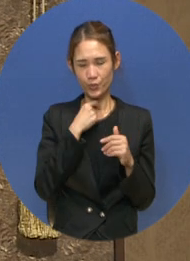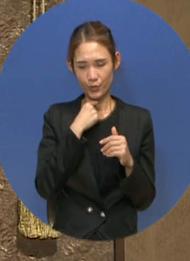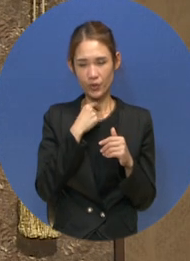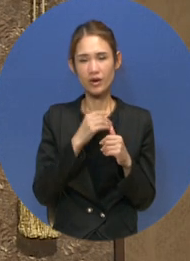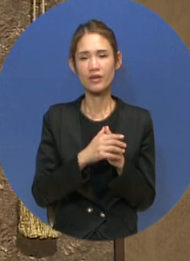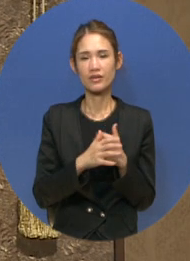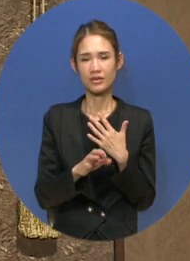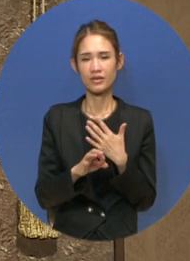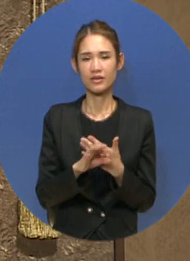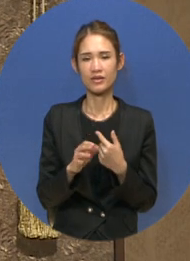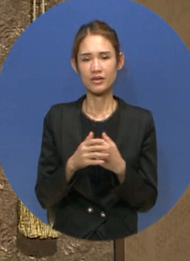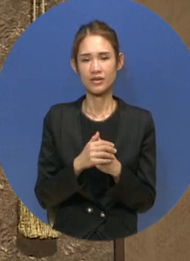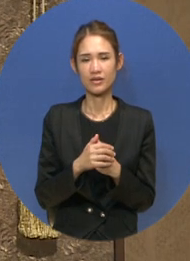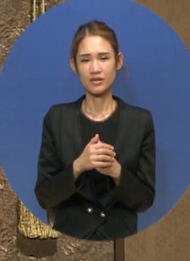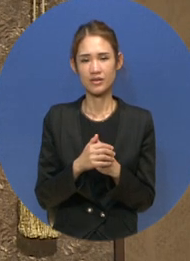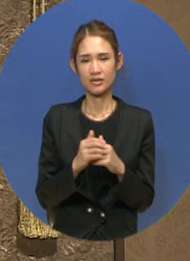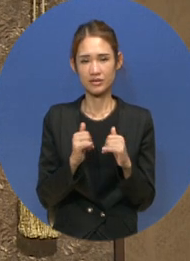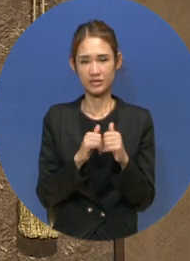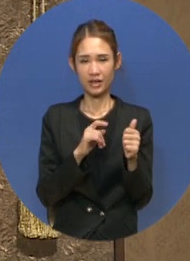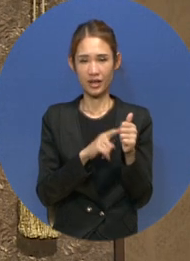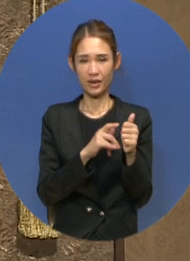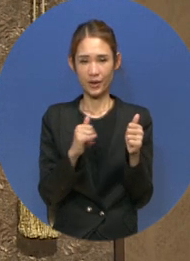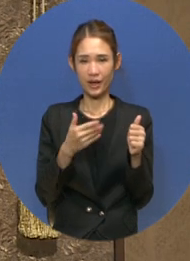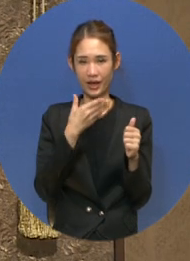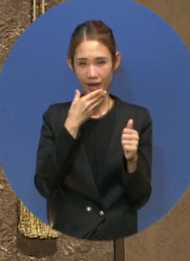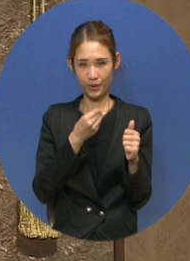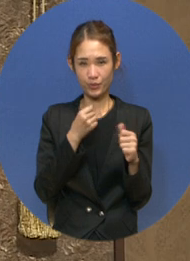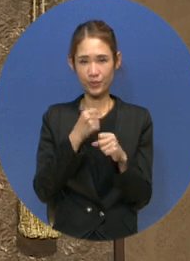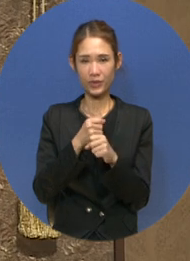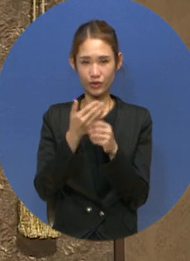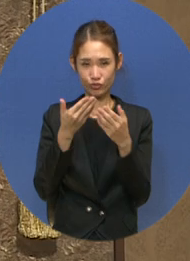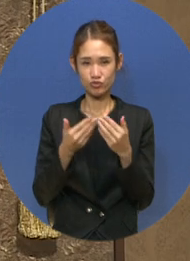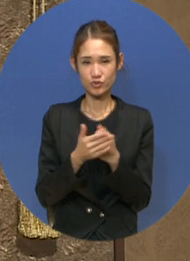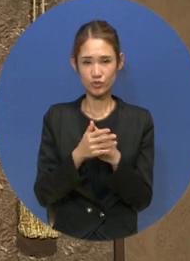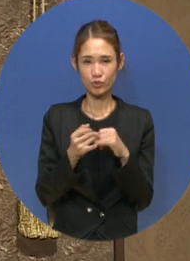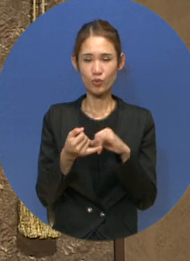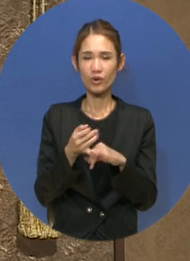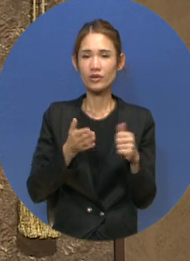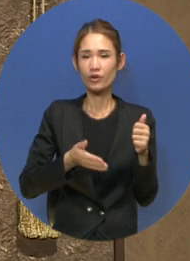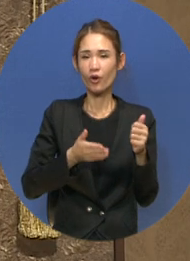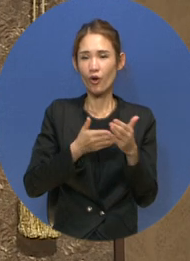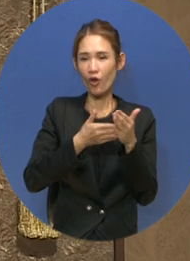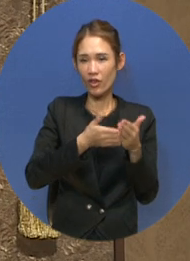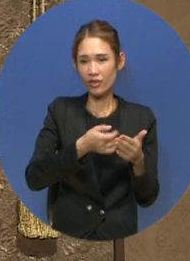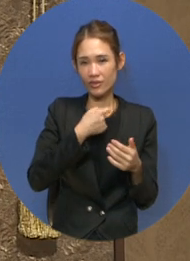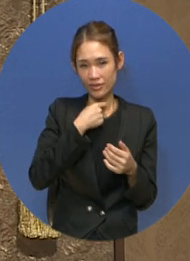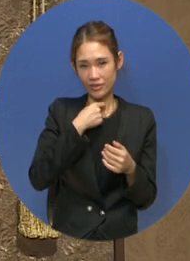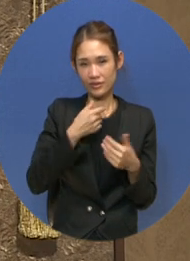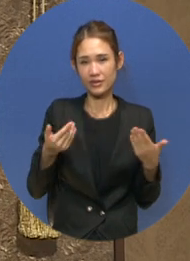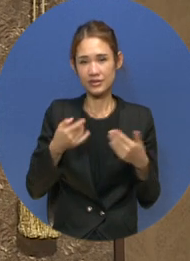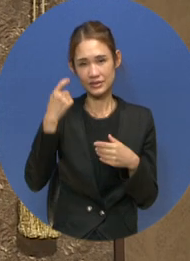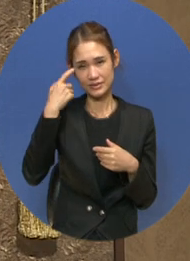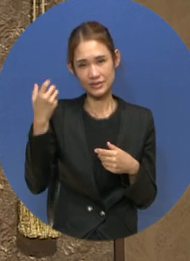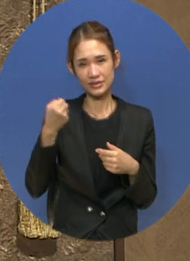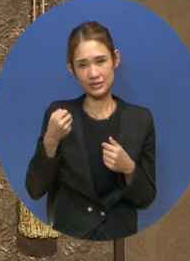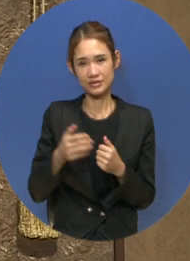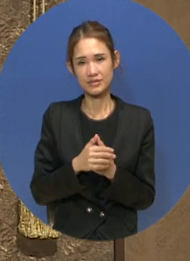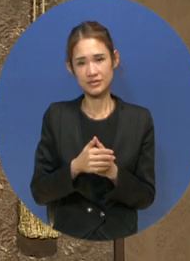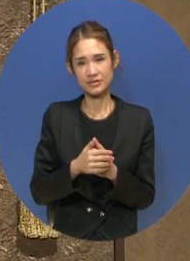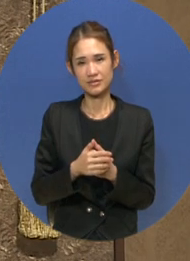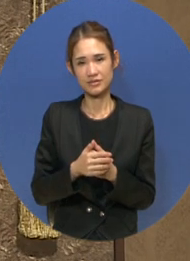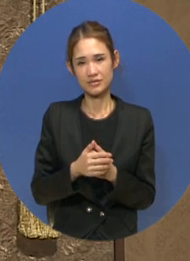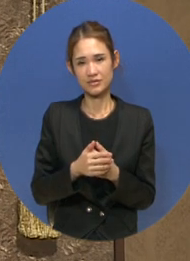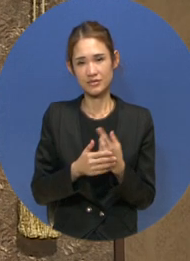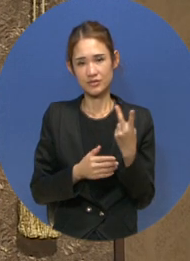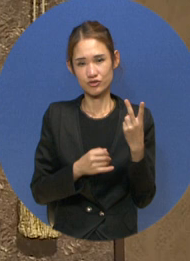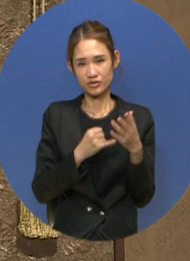있다면 사람을 행복하게 해주는 직업이니까 꼭 권하고 싶은 직업이다라고 생각하고 저희가 두